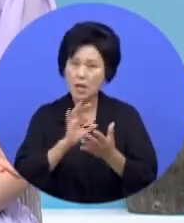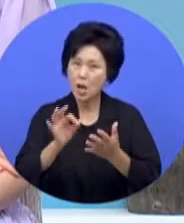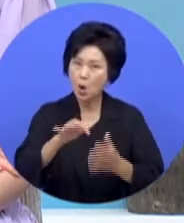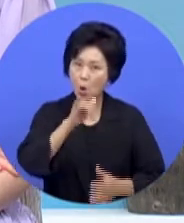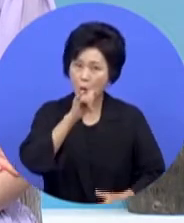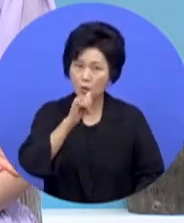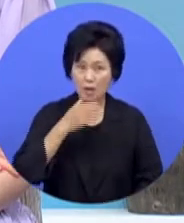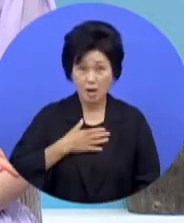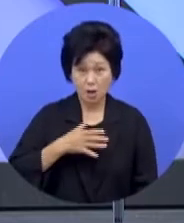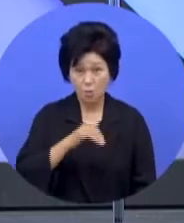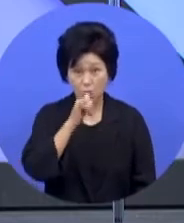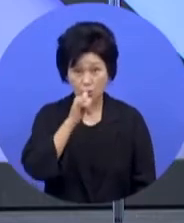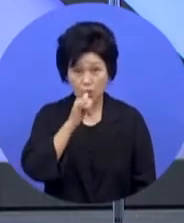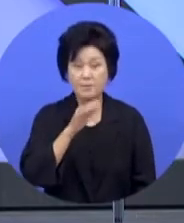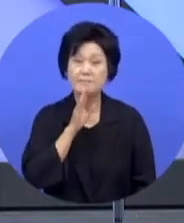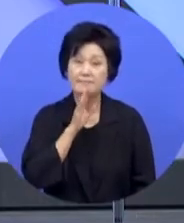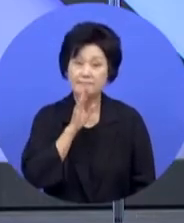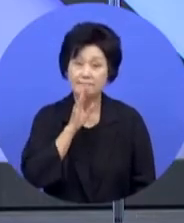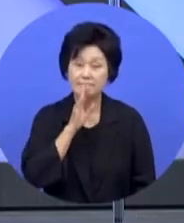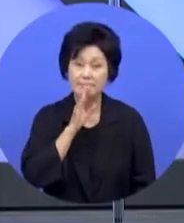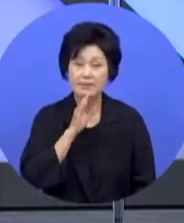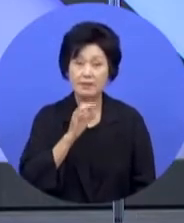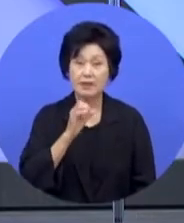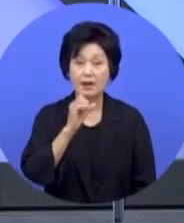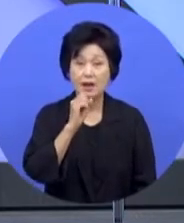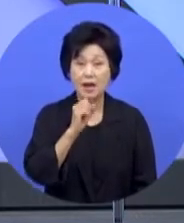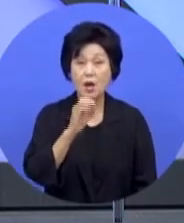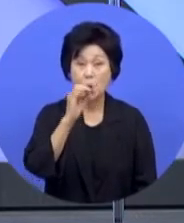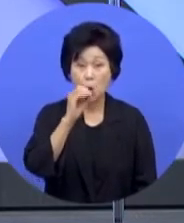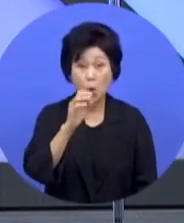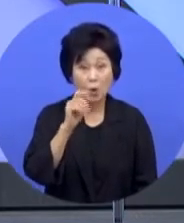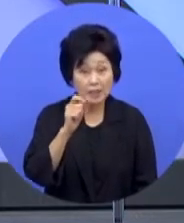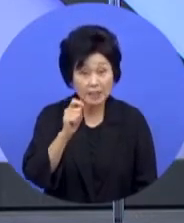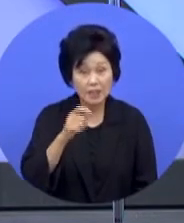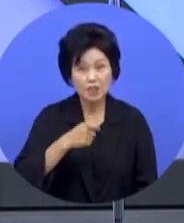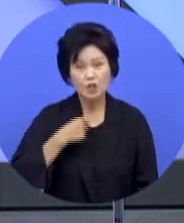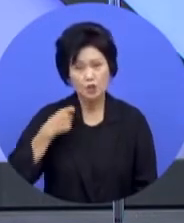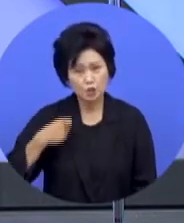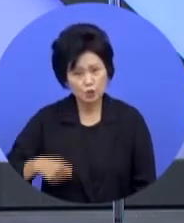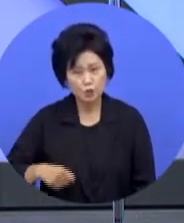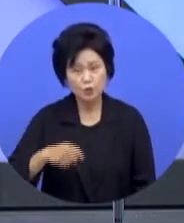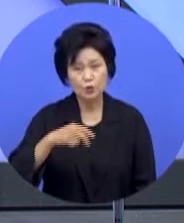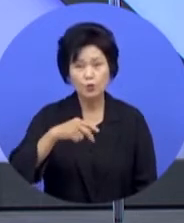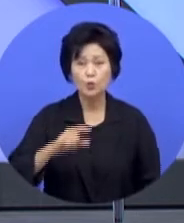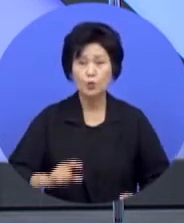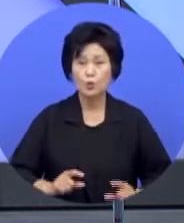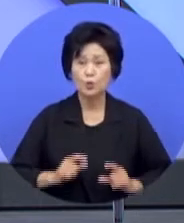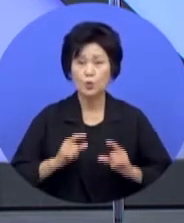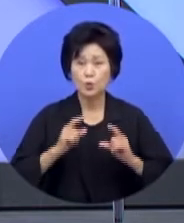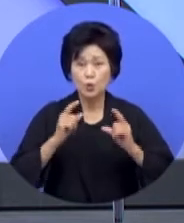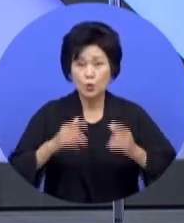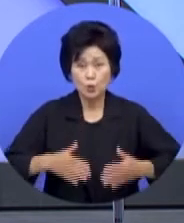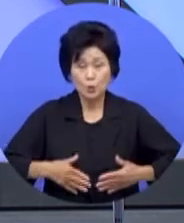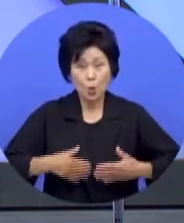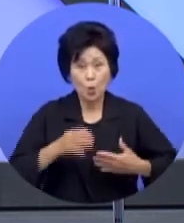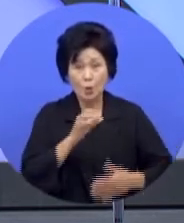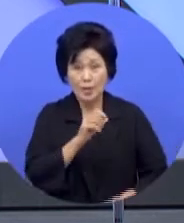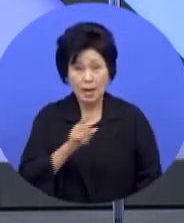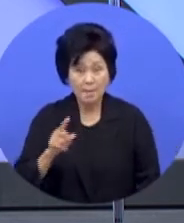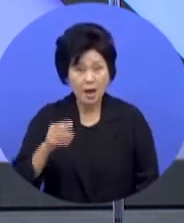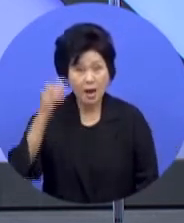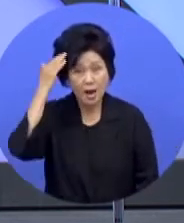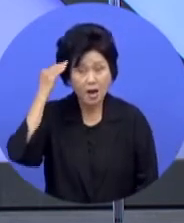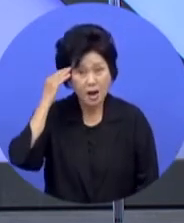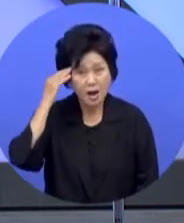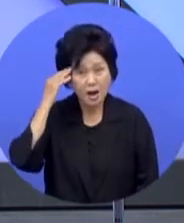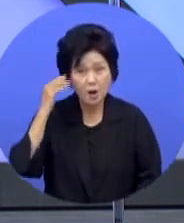좀 해주세요. 그 SOT 교재는 이제 뭐 중국, 뭐 동남아, 뭐 일본, 한국, 미국 뭐 할 거 없이요.